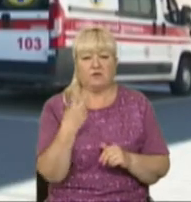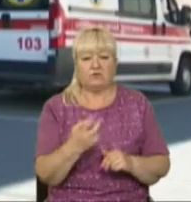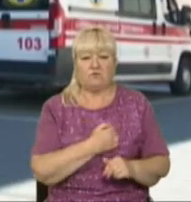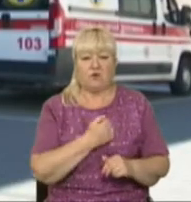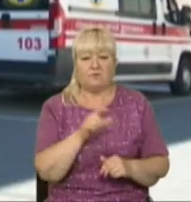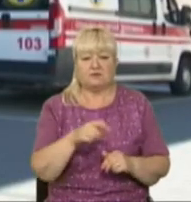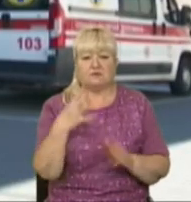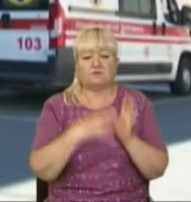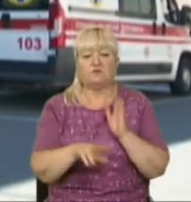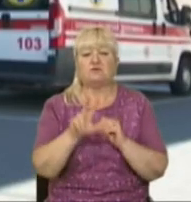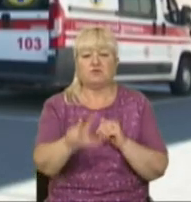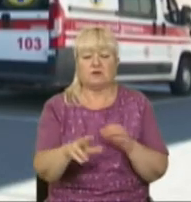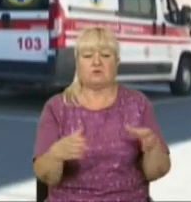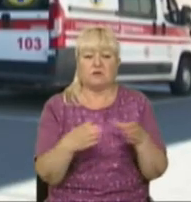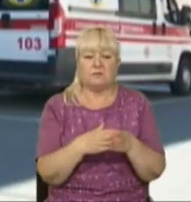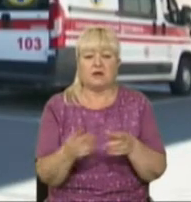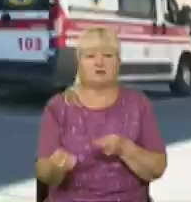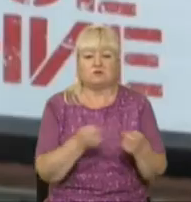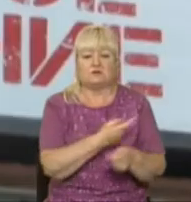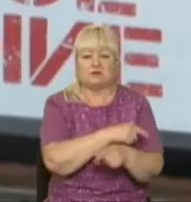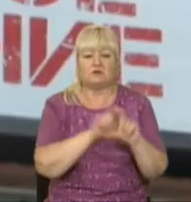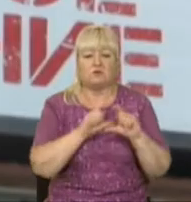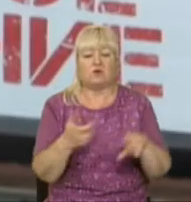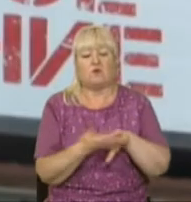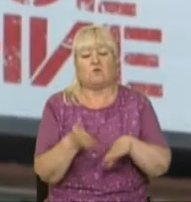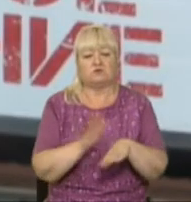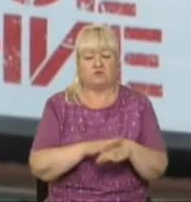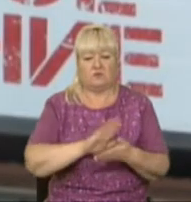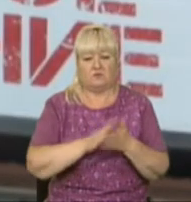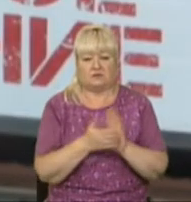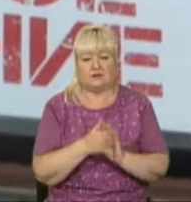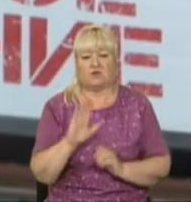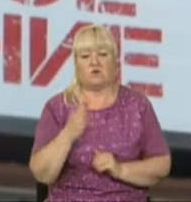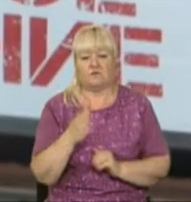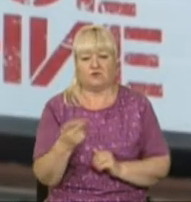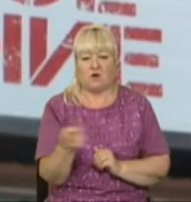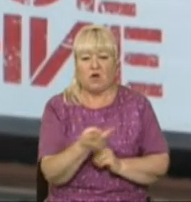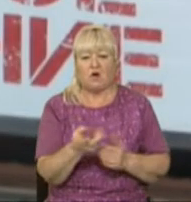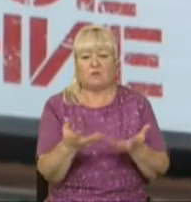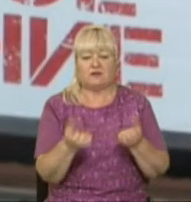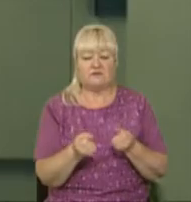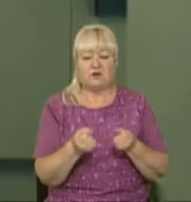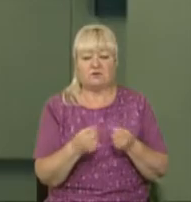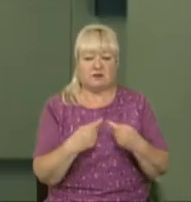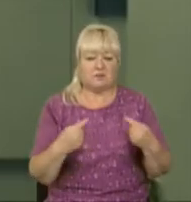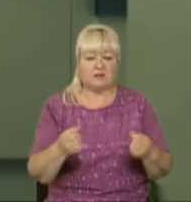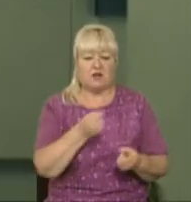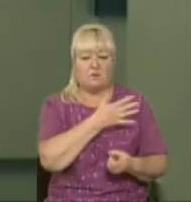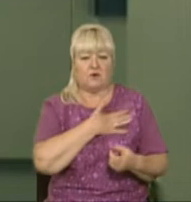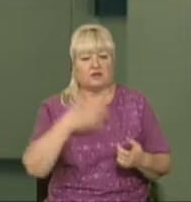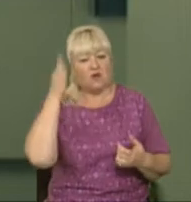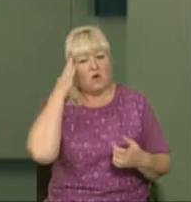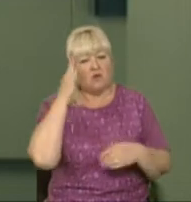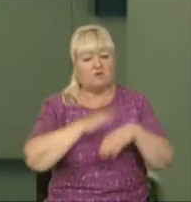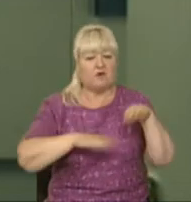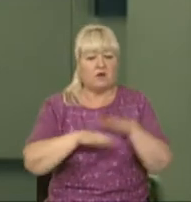бійців 93-ї бригади доставили у лікарню у важкому стані у вівторок. Обидва отримали осколкові поранення голови, рук